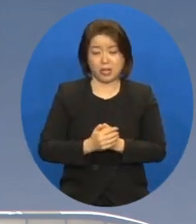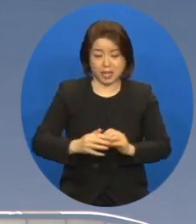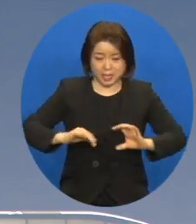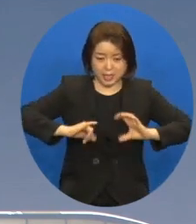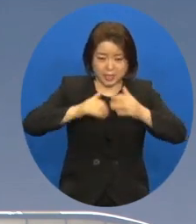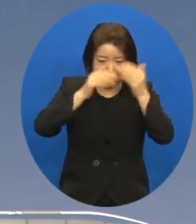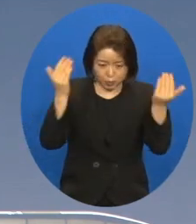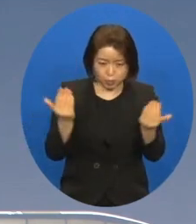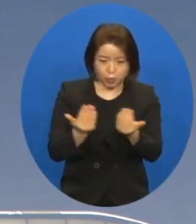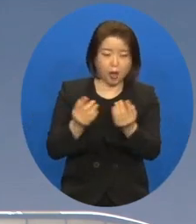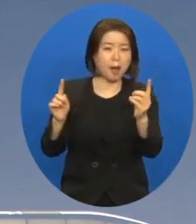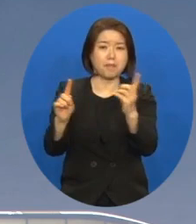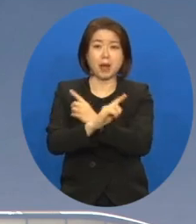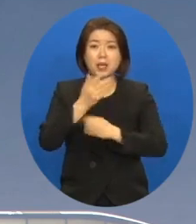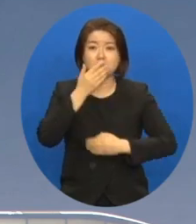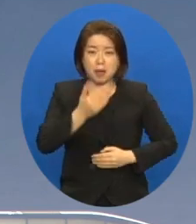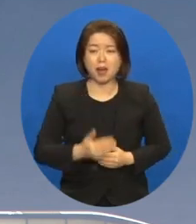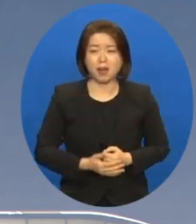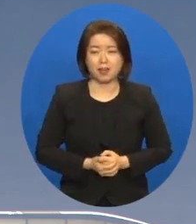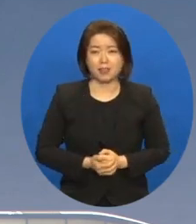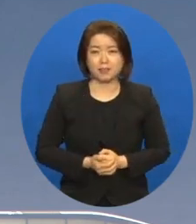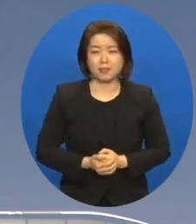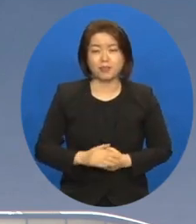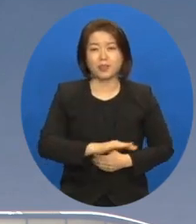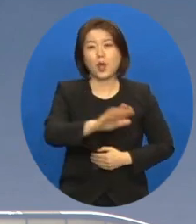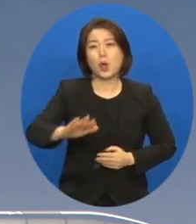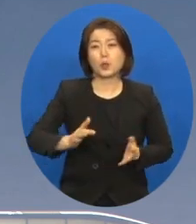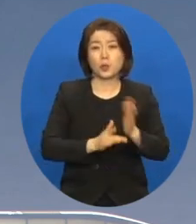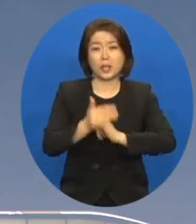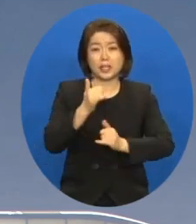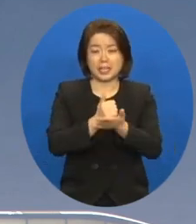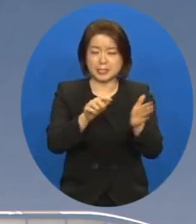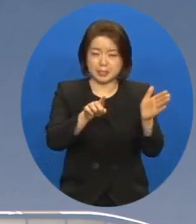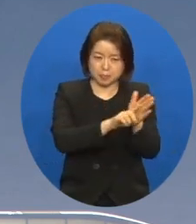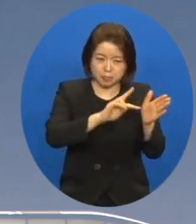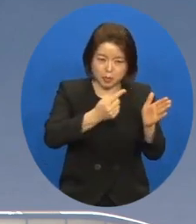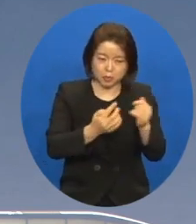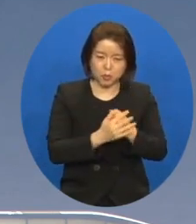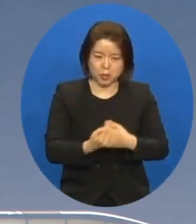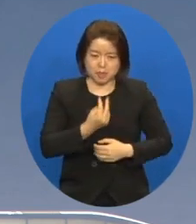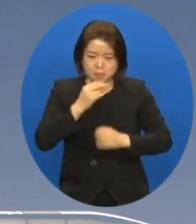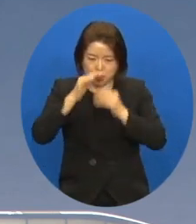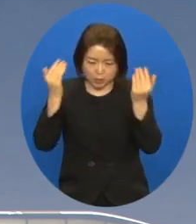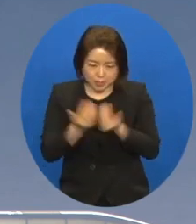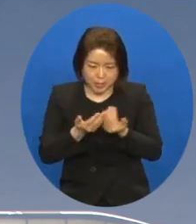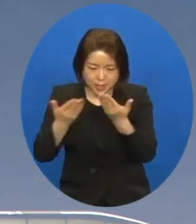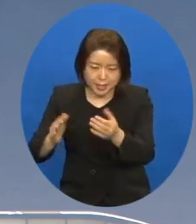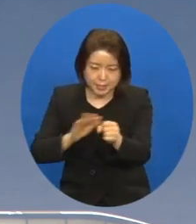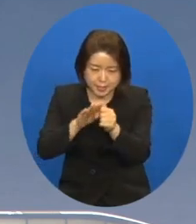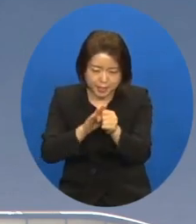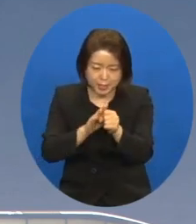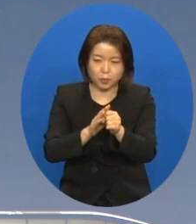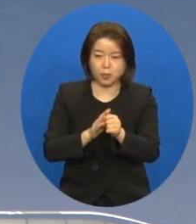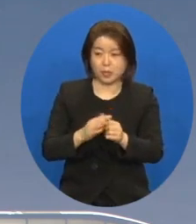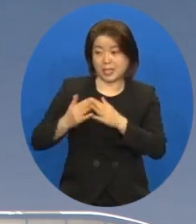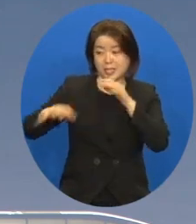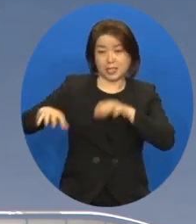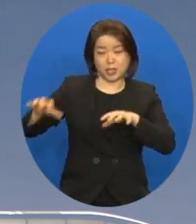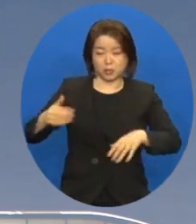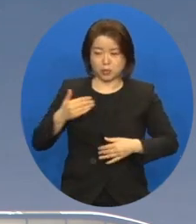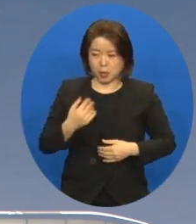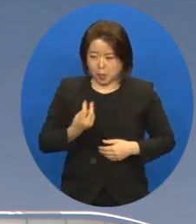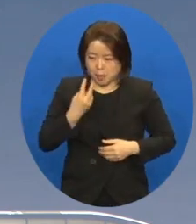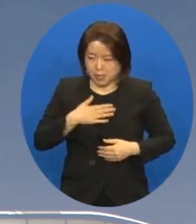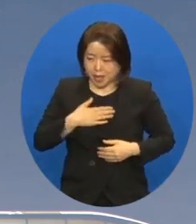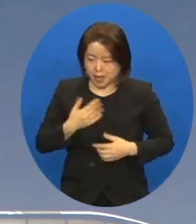변화될 겁니다. 우리가 예수를 믿어도 하나님을 목숨을 다해 사랑하고 이웃을 내 몸처럼 사랑하는 이 계명